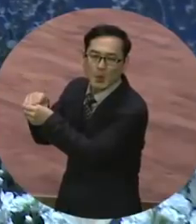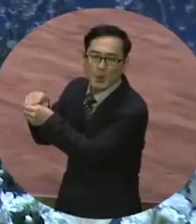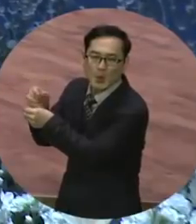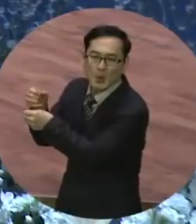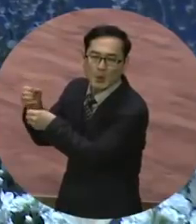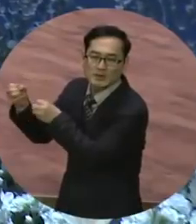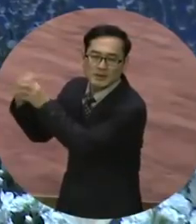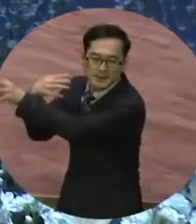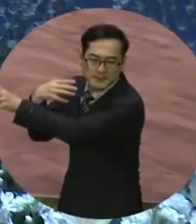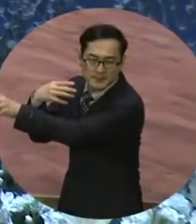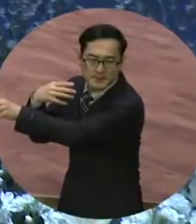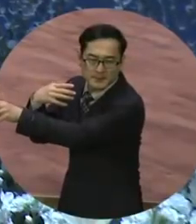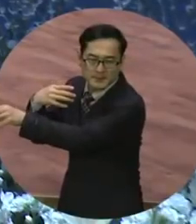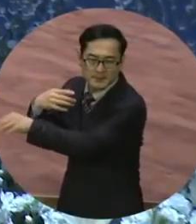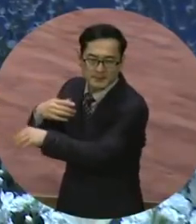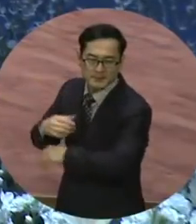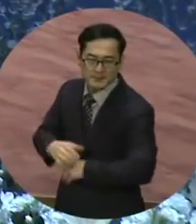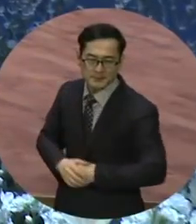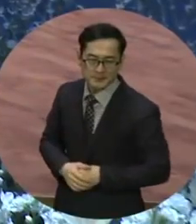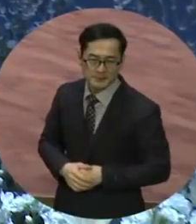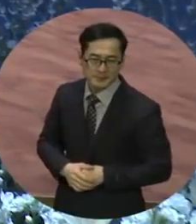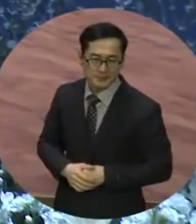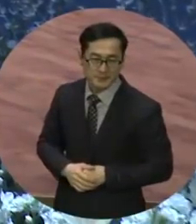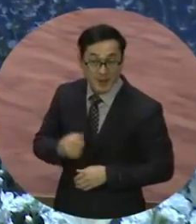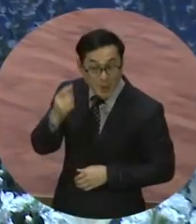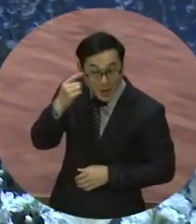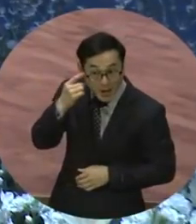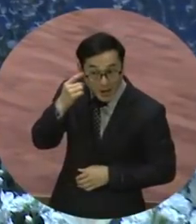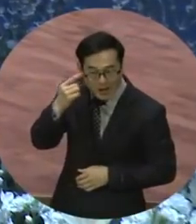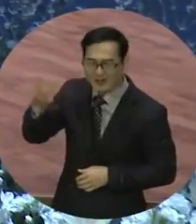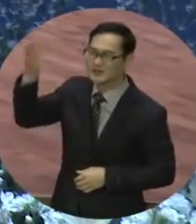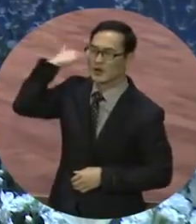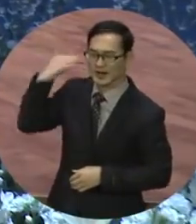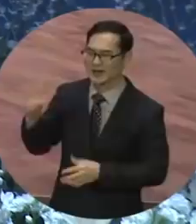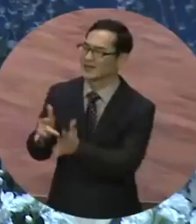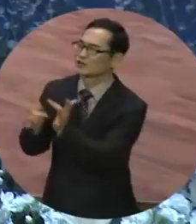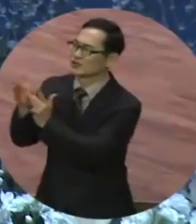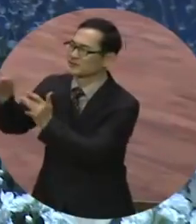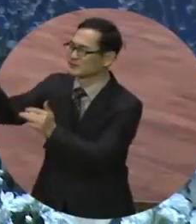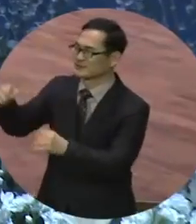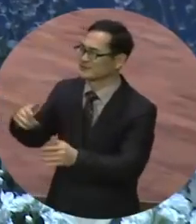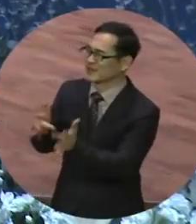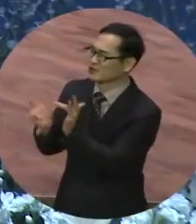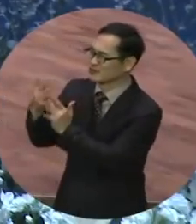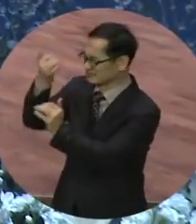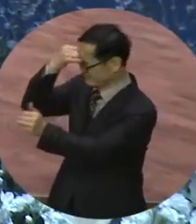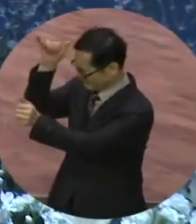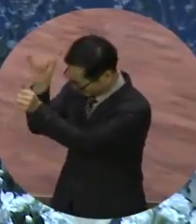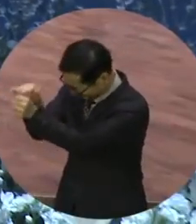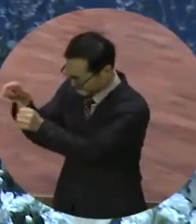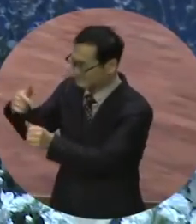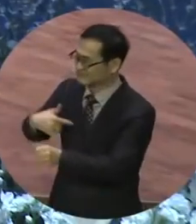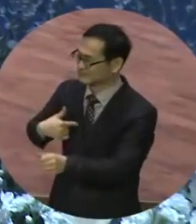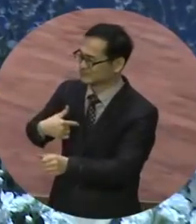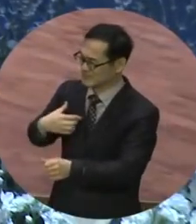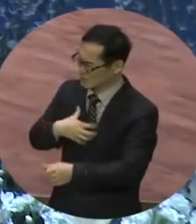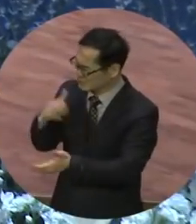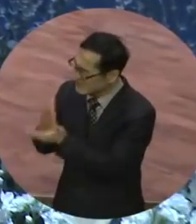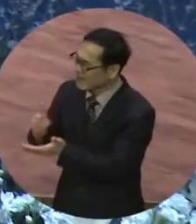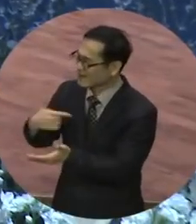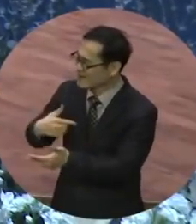그렇게 예수님을 배반하지 않겠다고 거슬리 뻥뻥 쳤던 이 자신이 실패했기